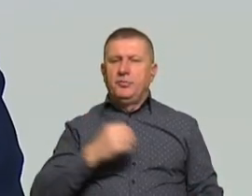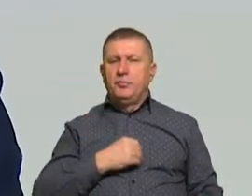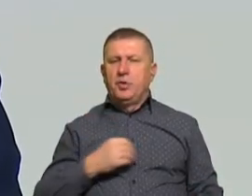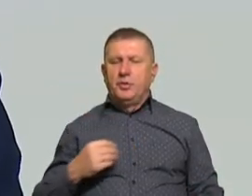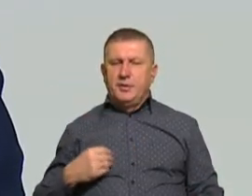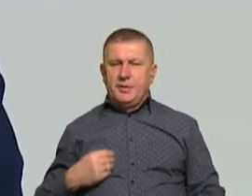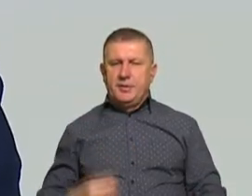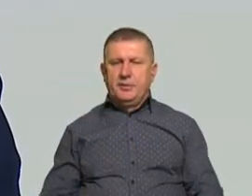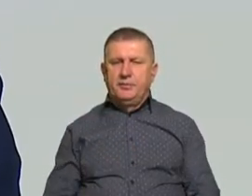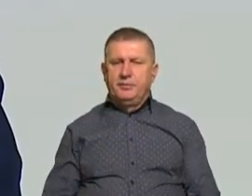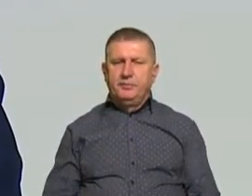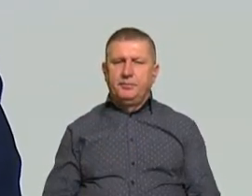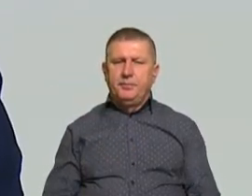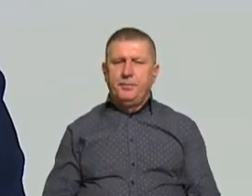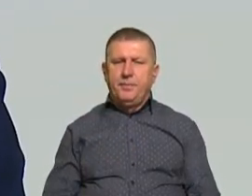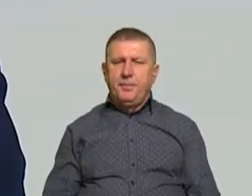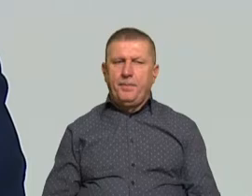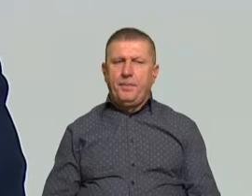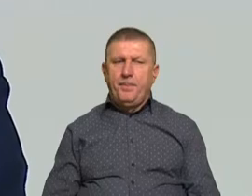już